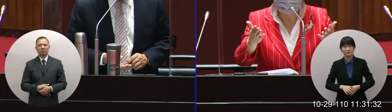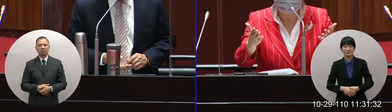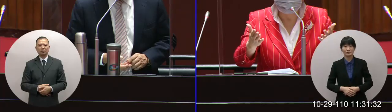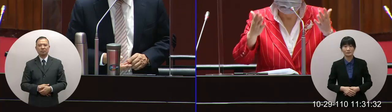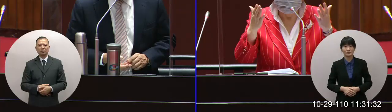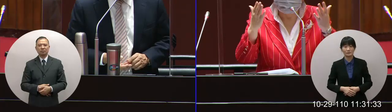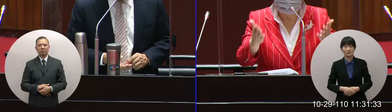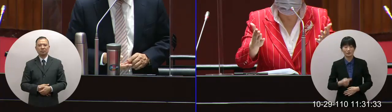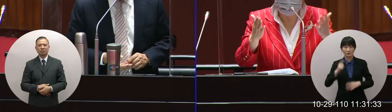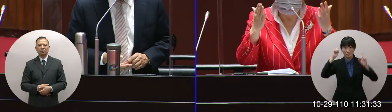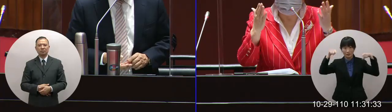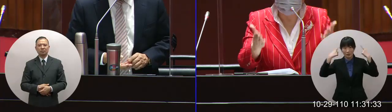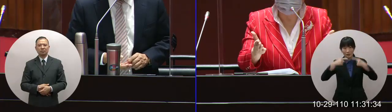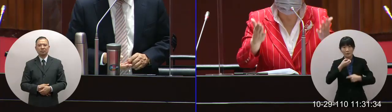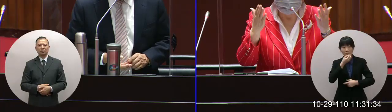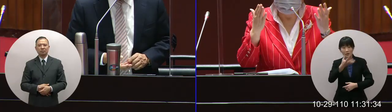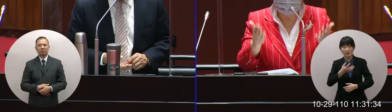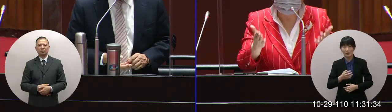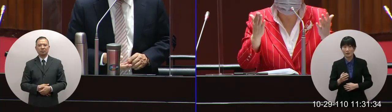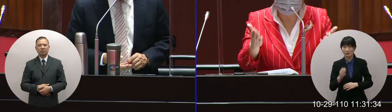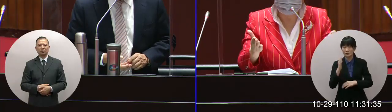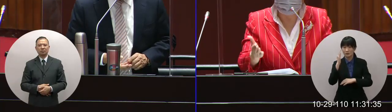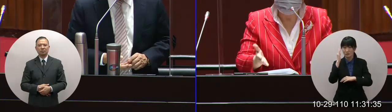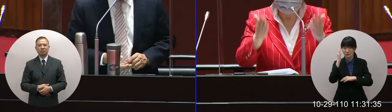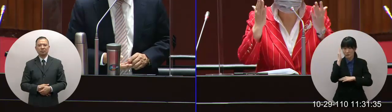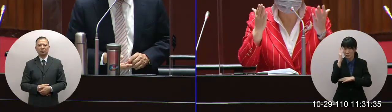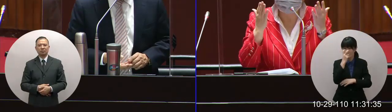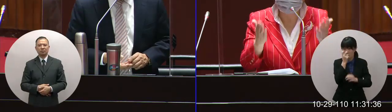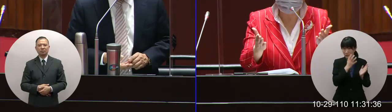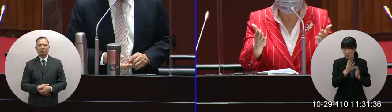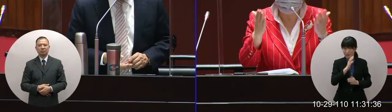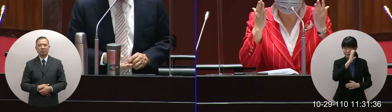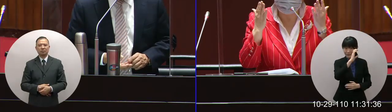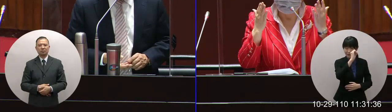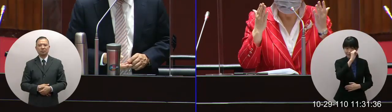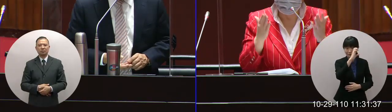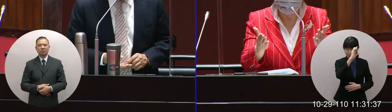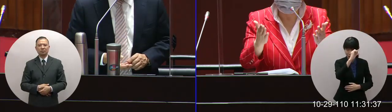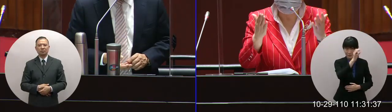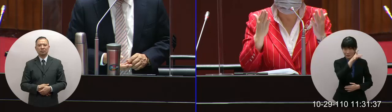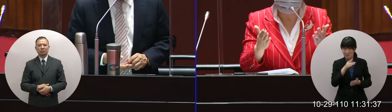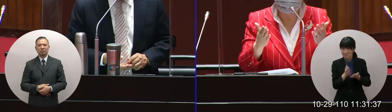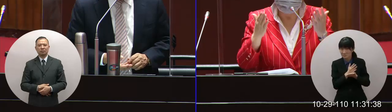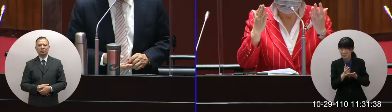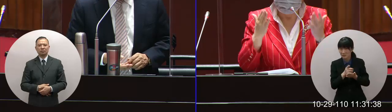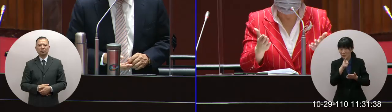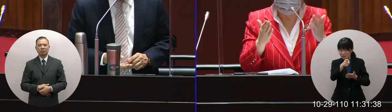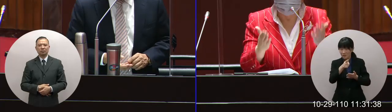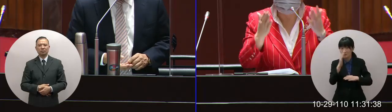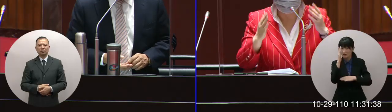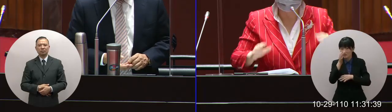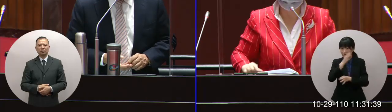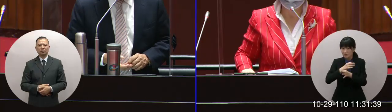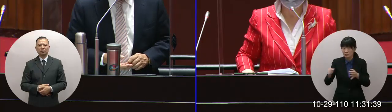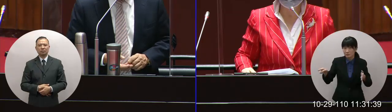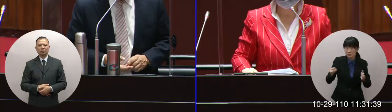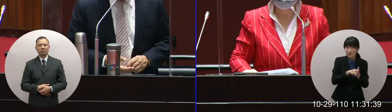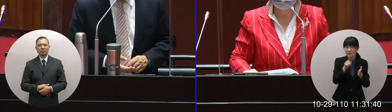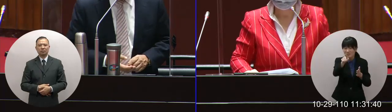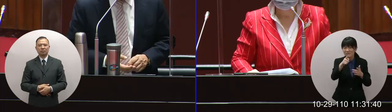们在常常讲政府管理企业 ESG， 你在 ESG 的永续表现上你合格